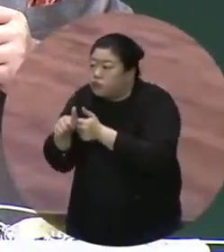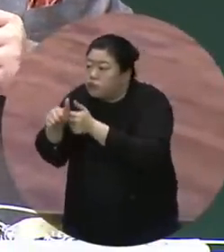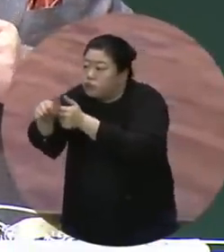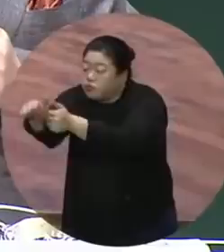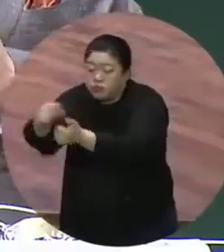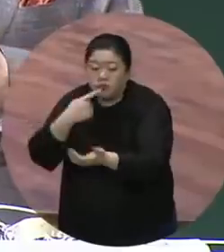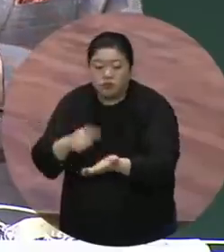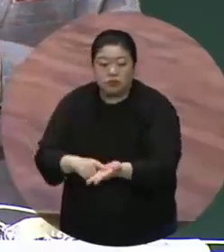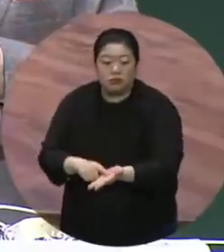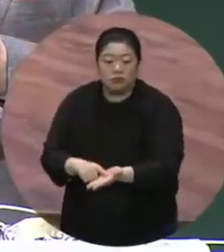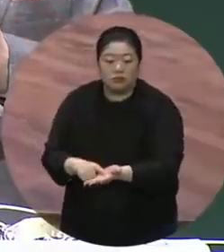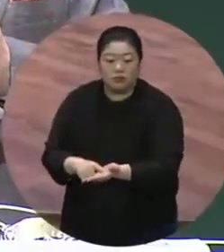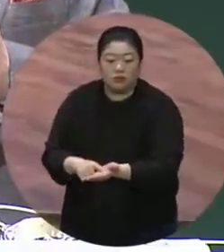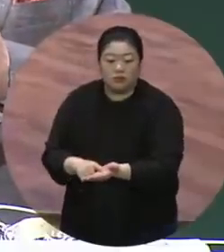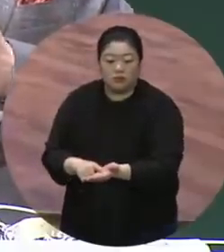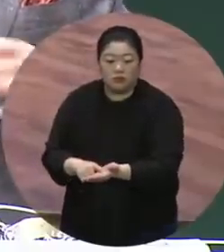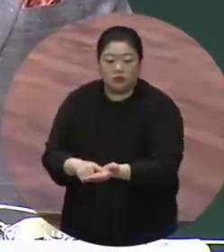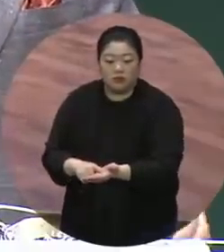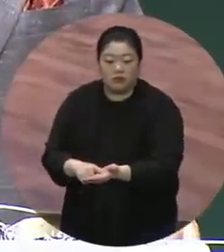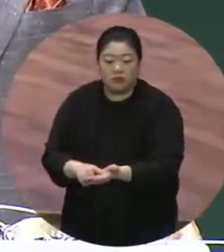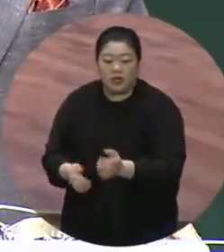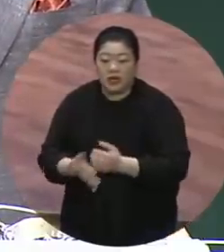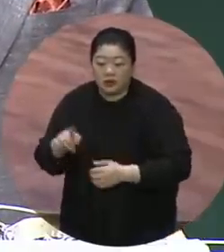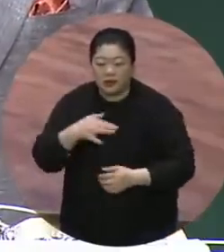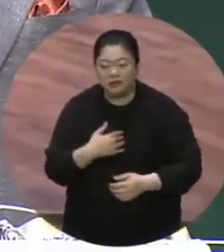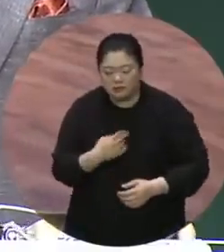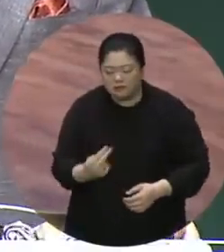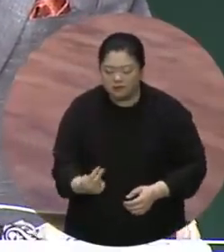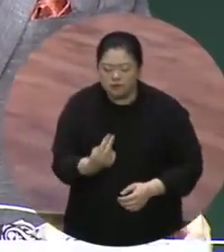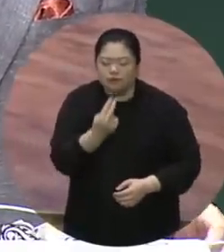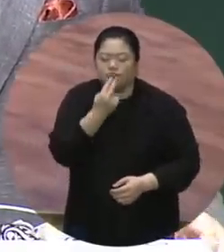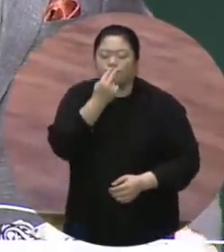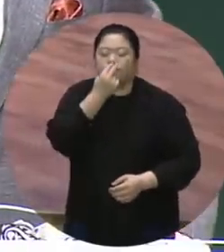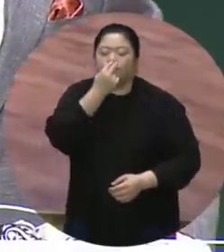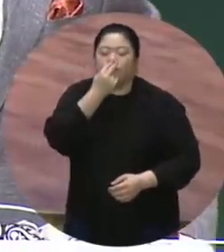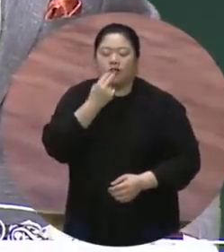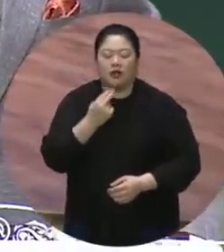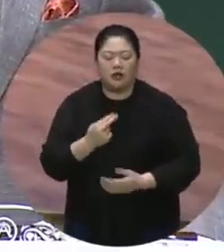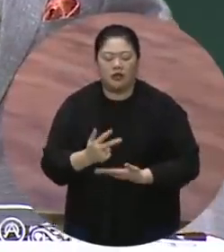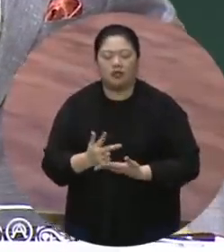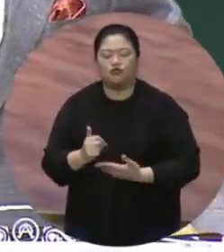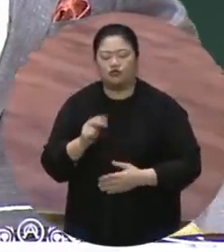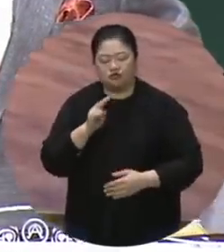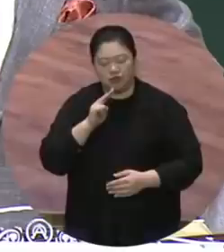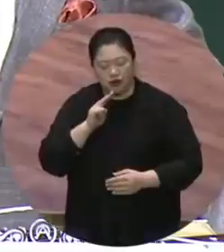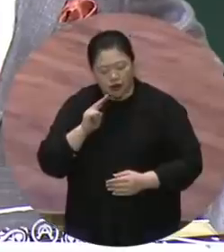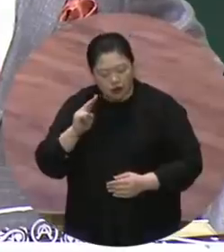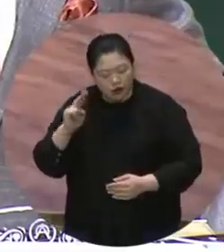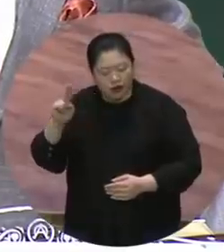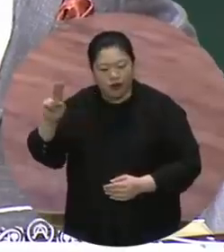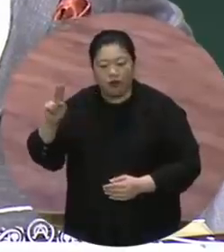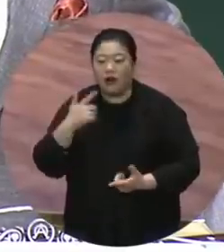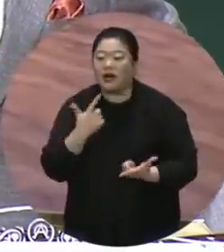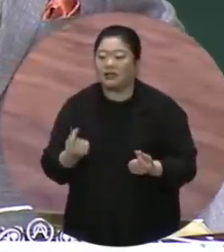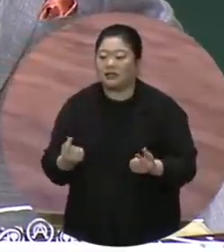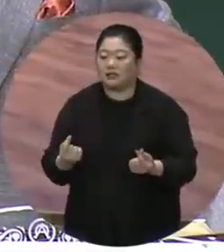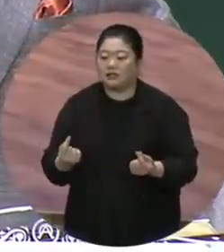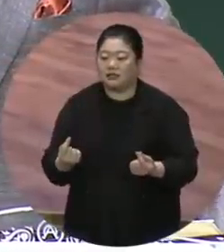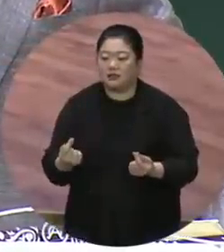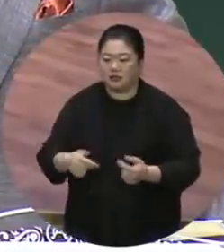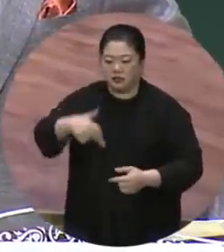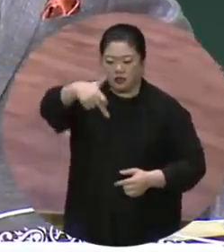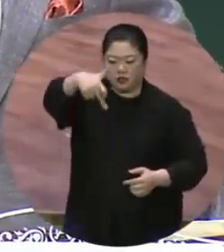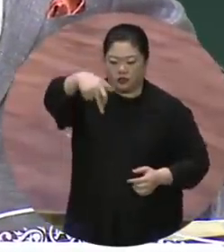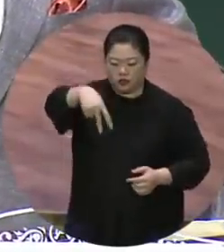그러니까 자나서나 그냥 숨을 쉬면서도 주여 큐리오스 나의